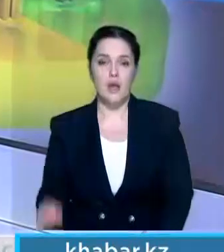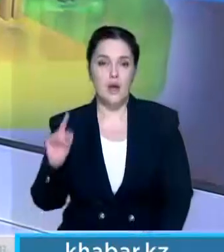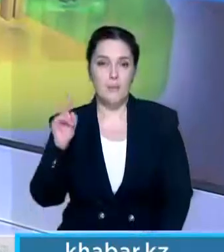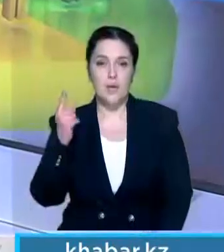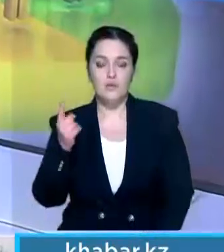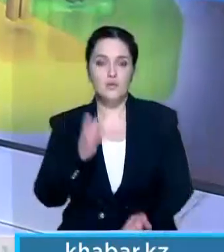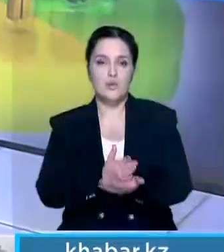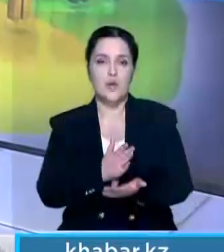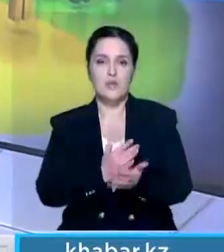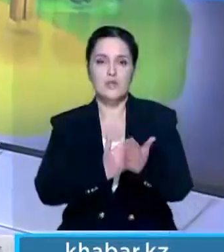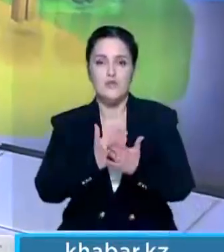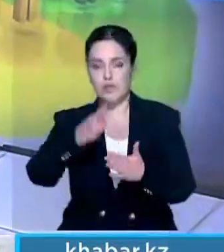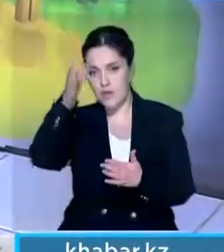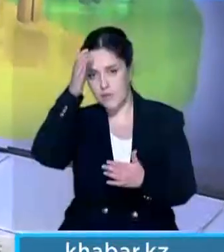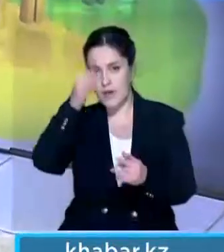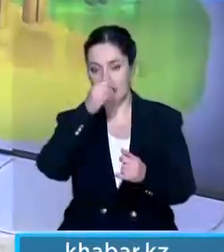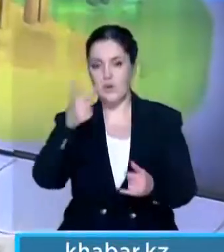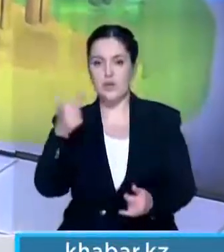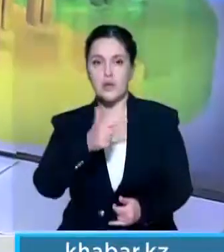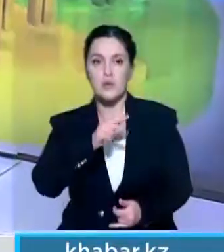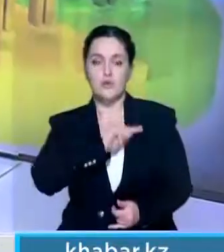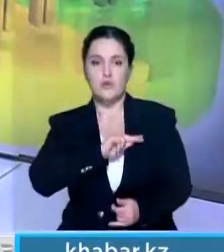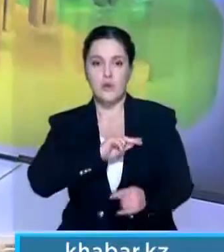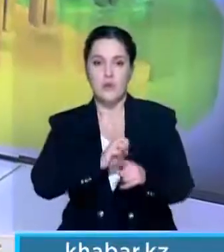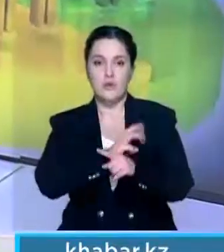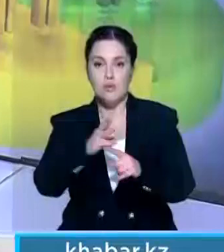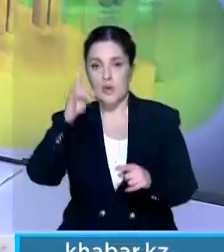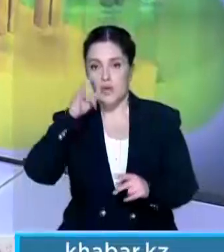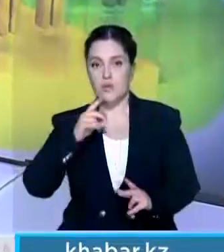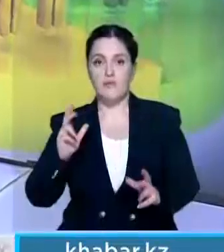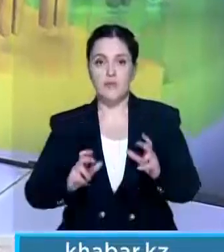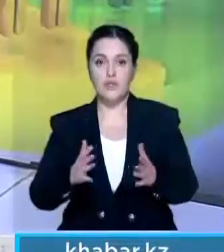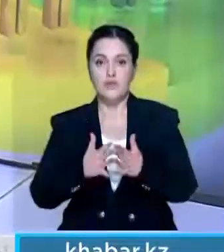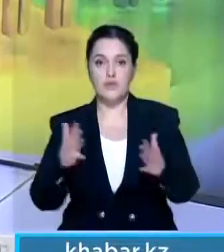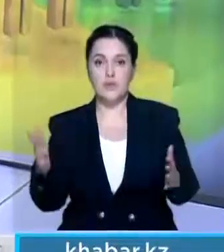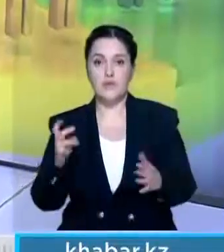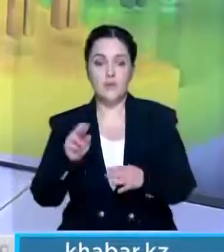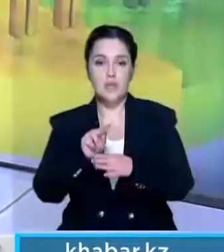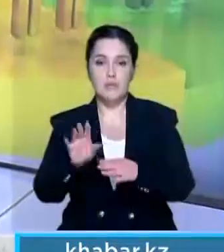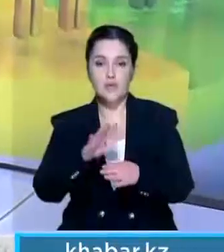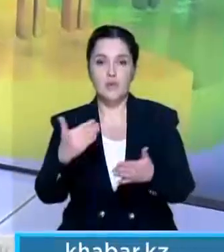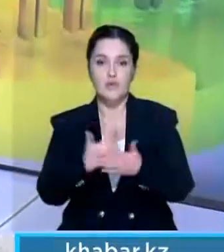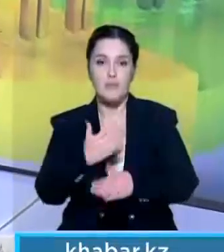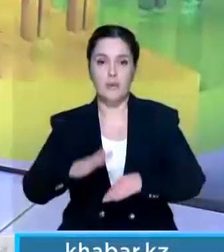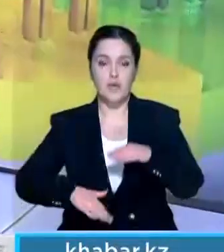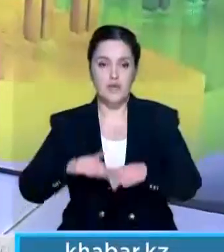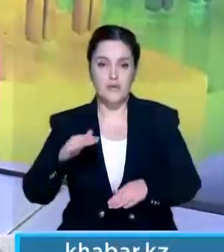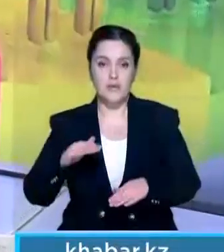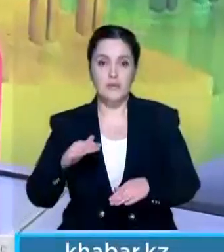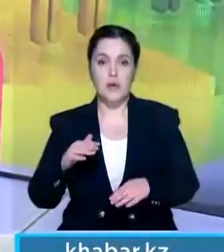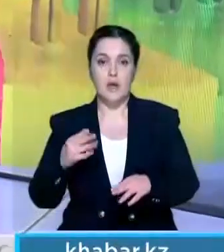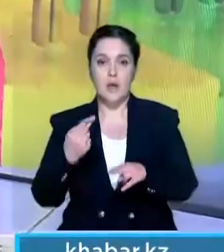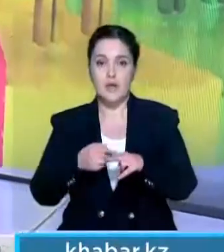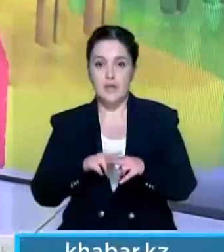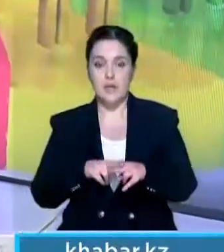Почему наличие высшего образования не может гарантировать трудоустройство, а казахстанские вузы в большинстве своем не обучают новым